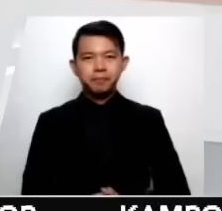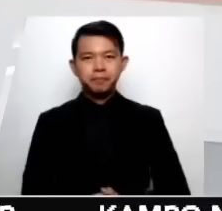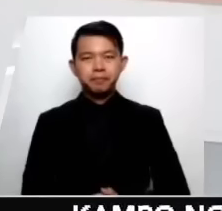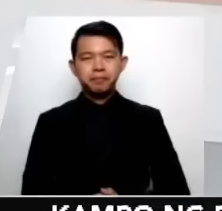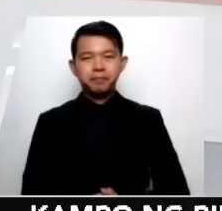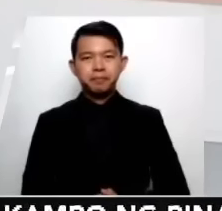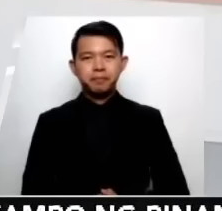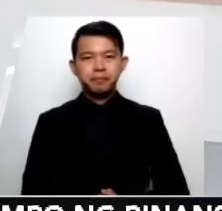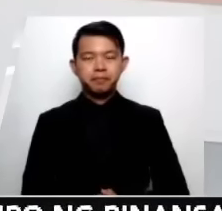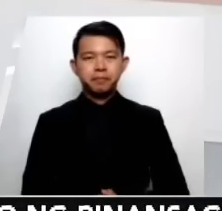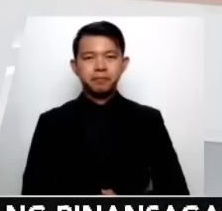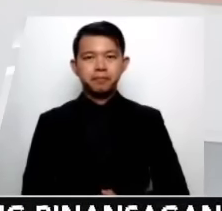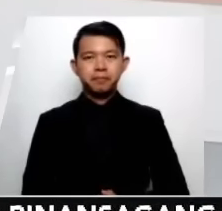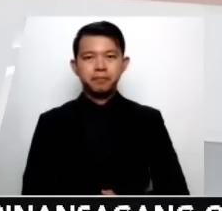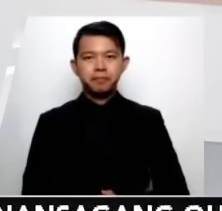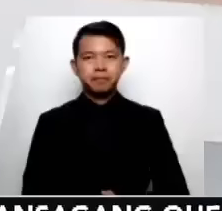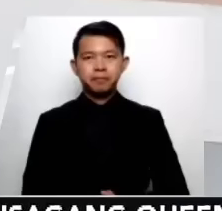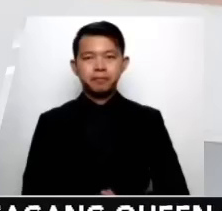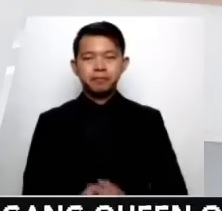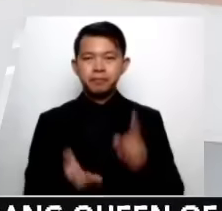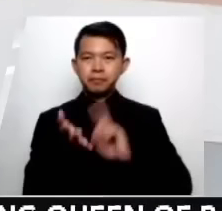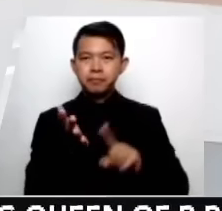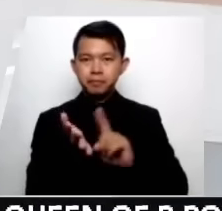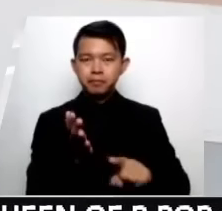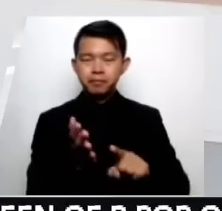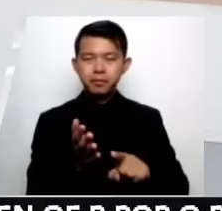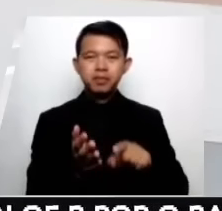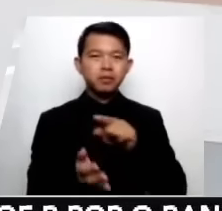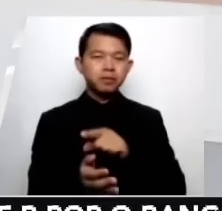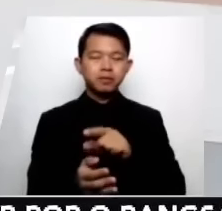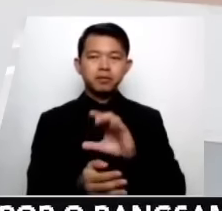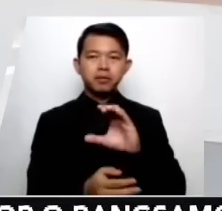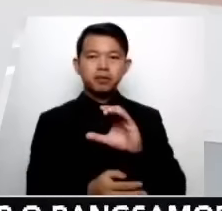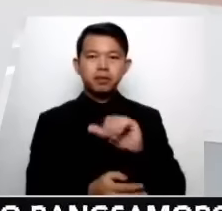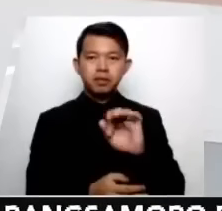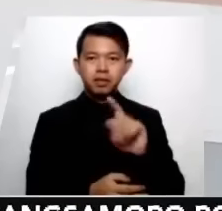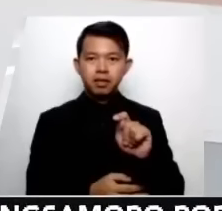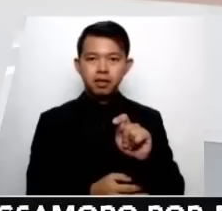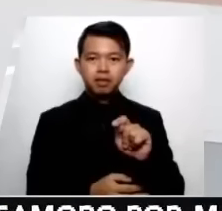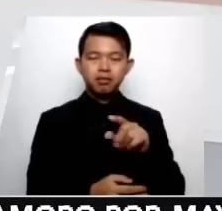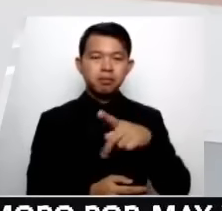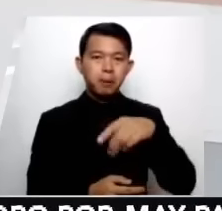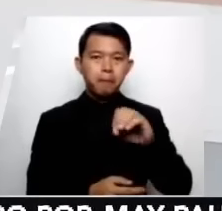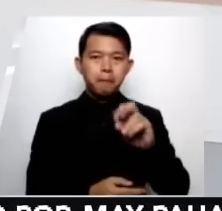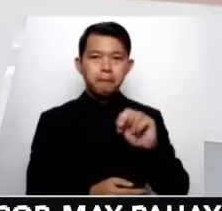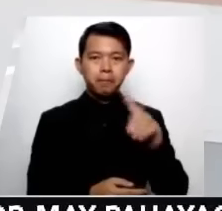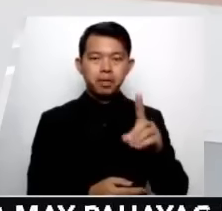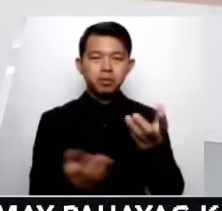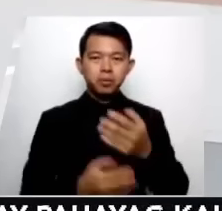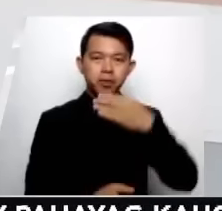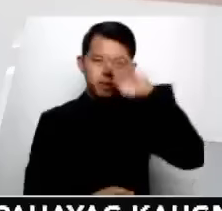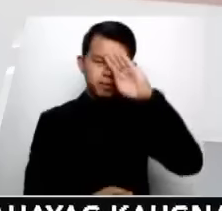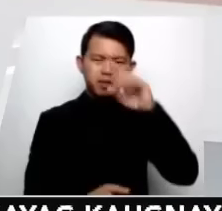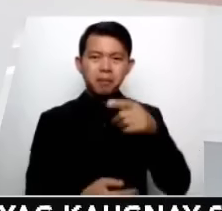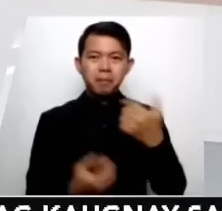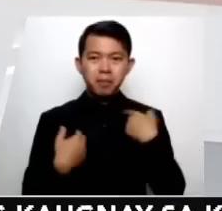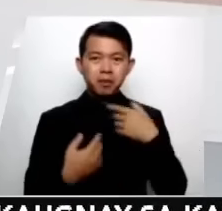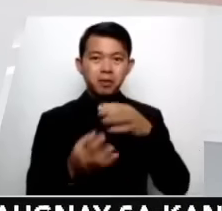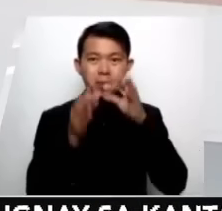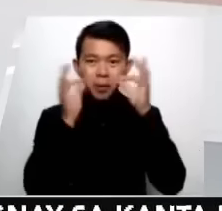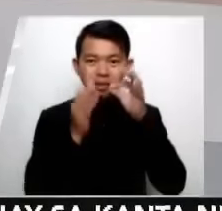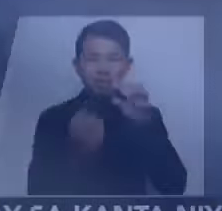Inimbestigahan kung may pagpapabaya ang cat pound sa isang barangay sa Cavite kung saan may pusang kumain daw ng kapwa pusa. May report